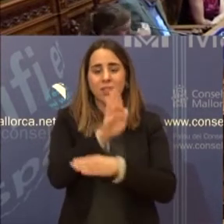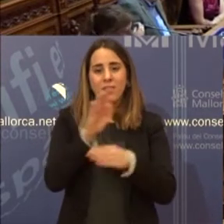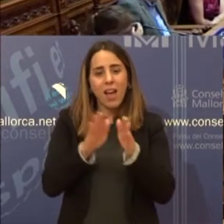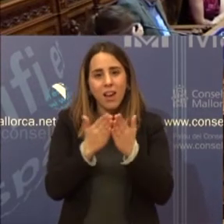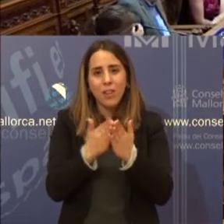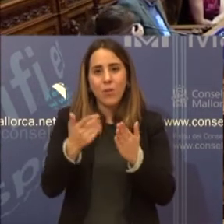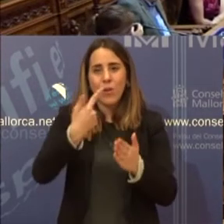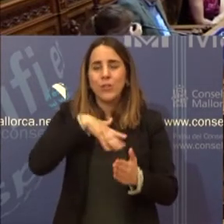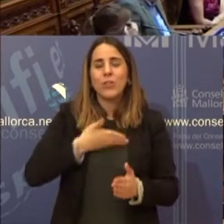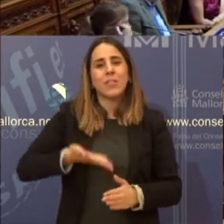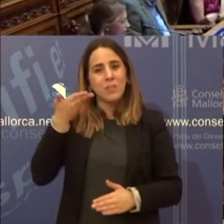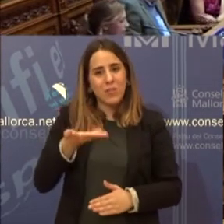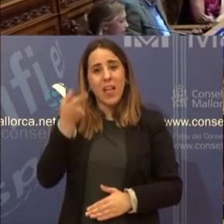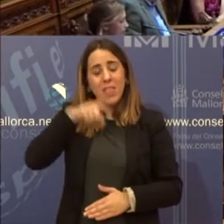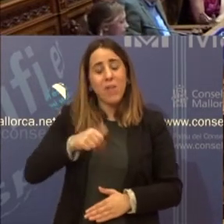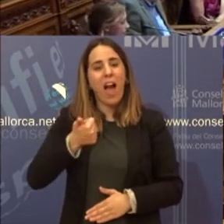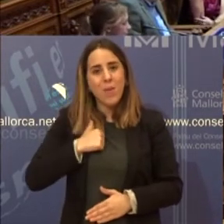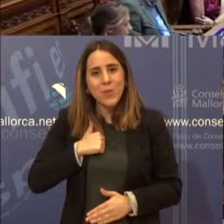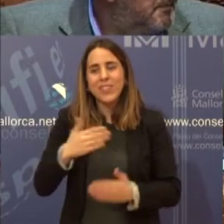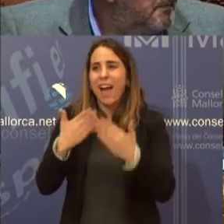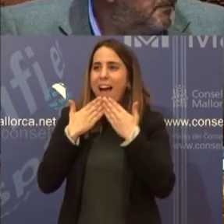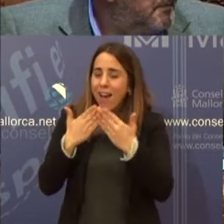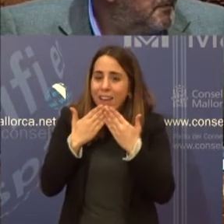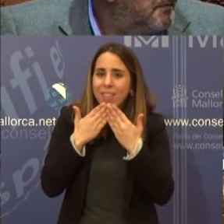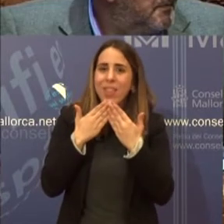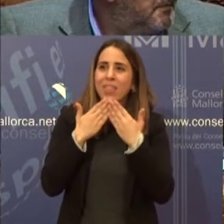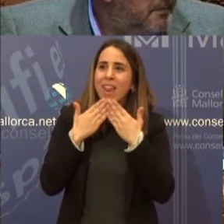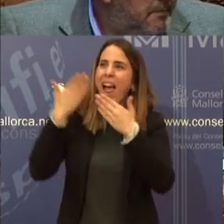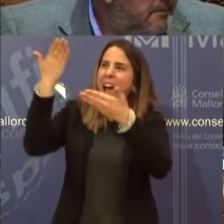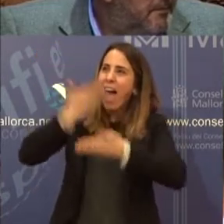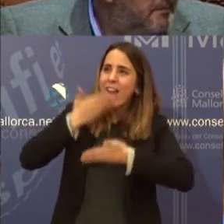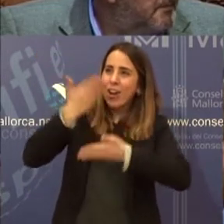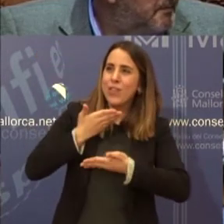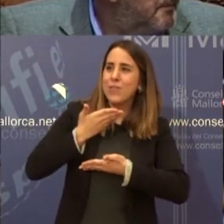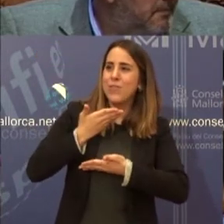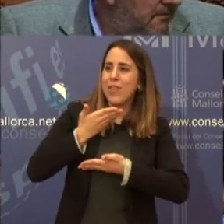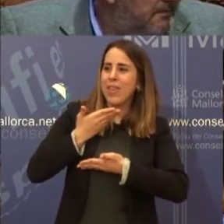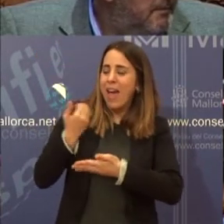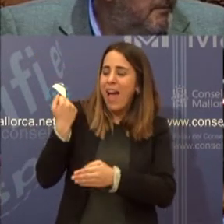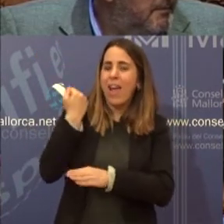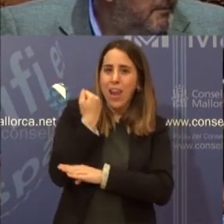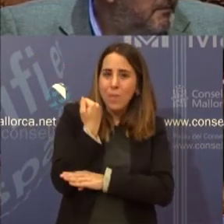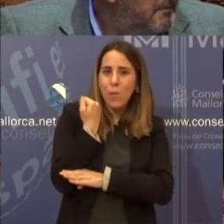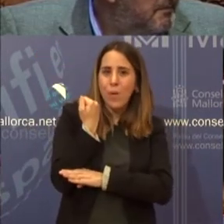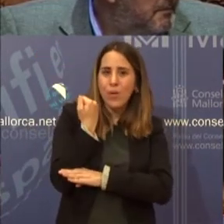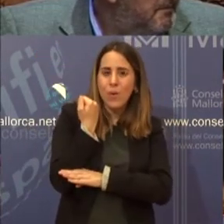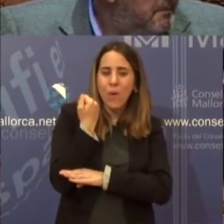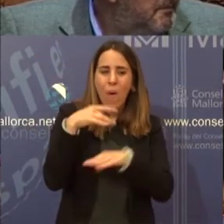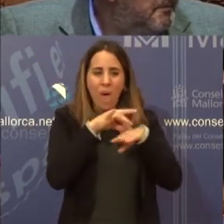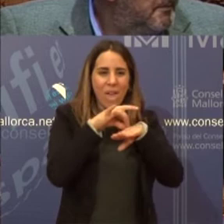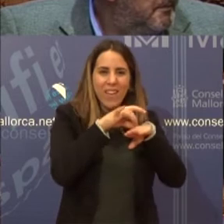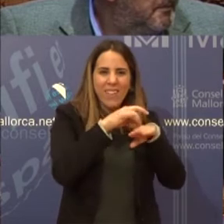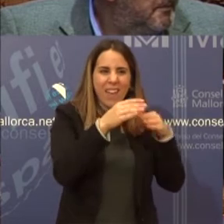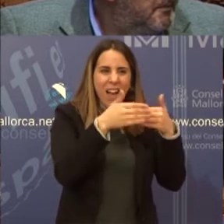important. Volia aprofitar també per agrair-li tota l'ajuda que ens està donant per darrere, ens està obrint moltíssimes